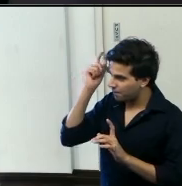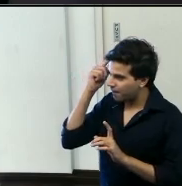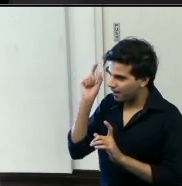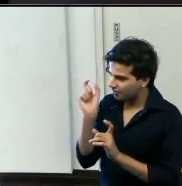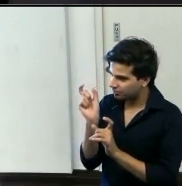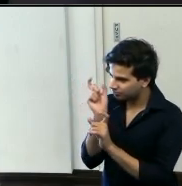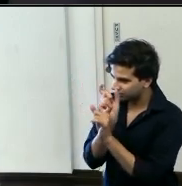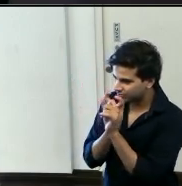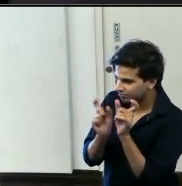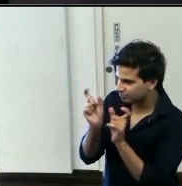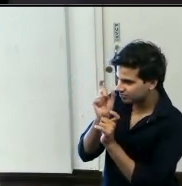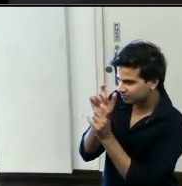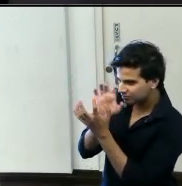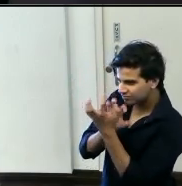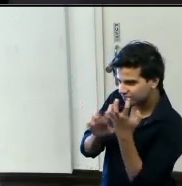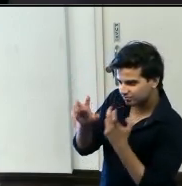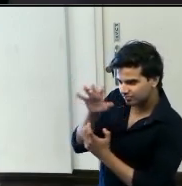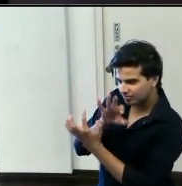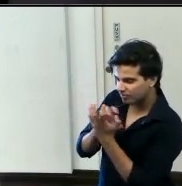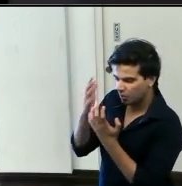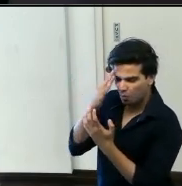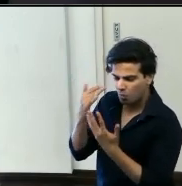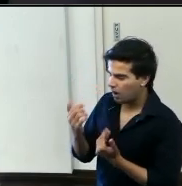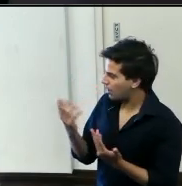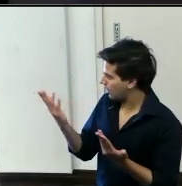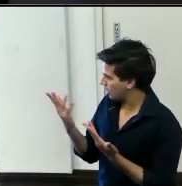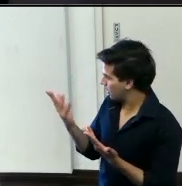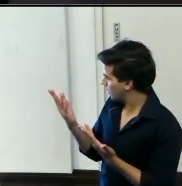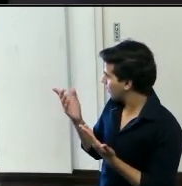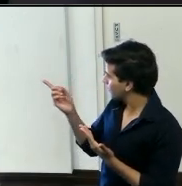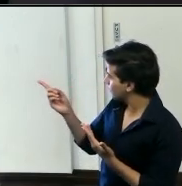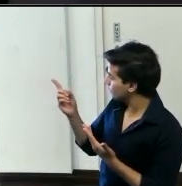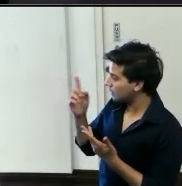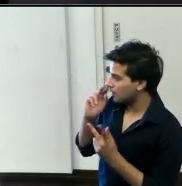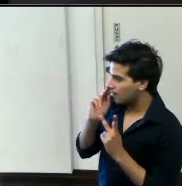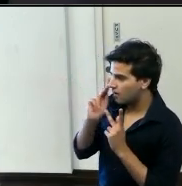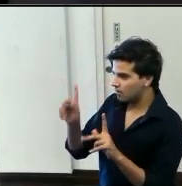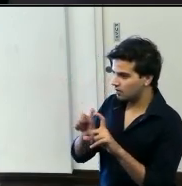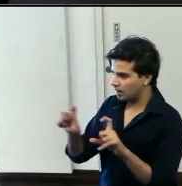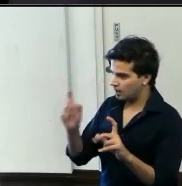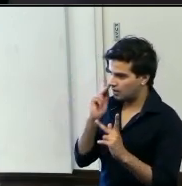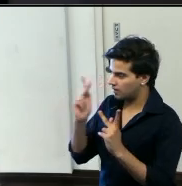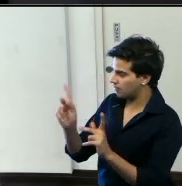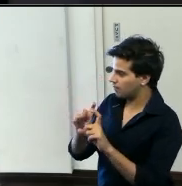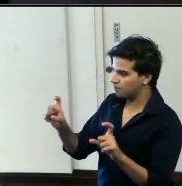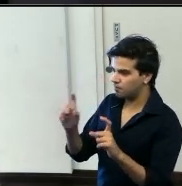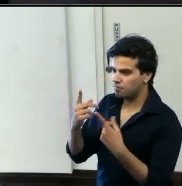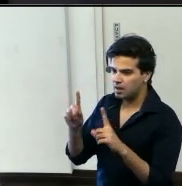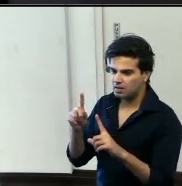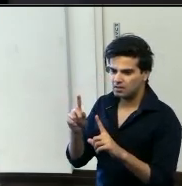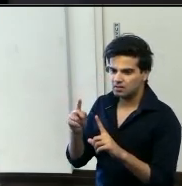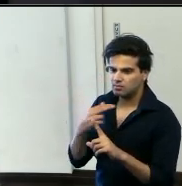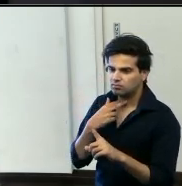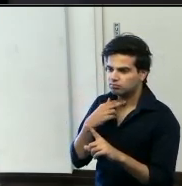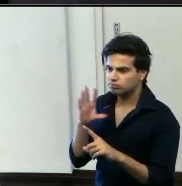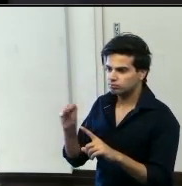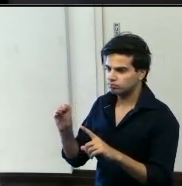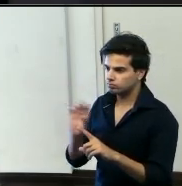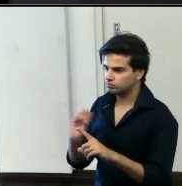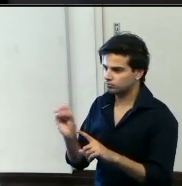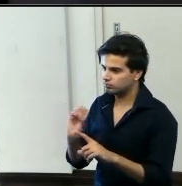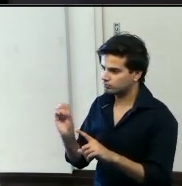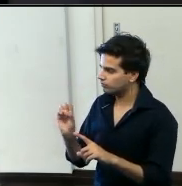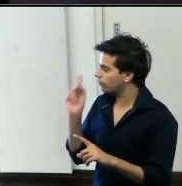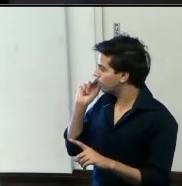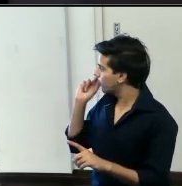Why are words like this visible but mute?